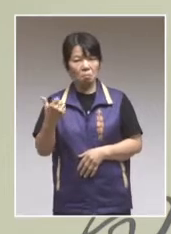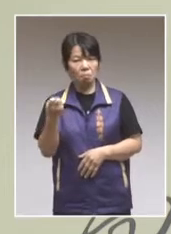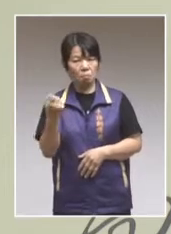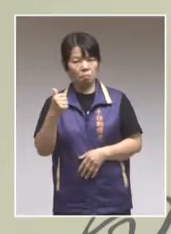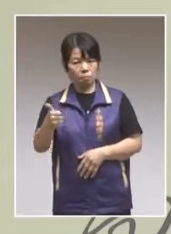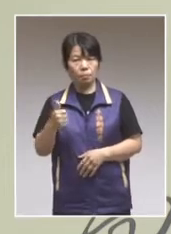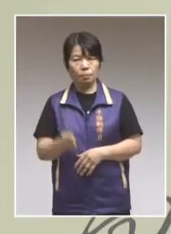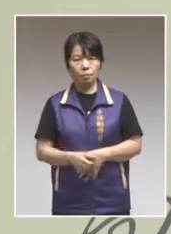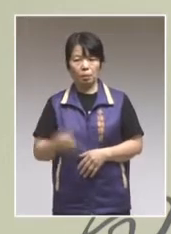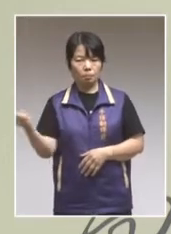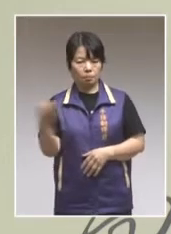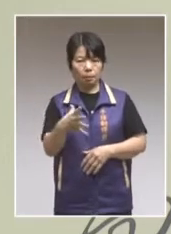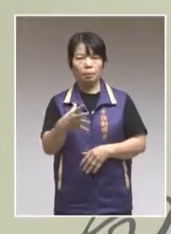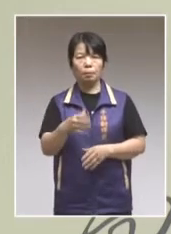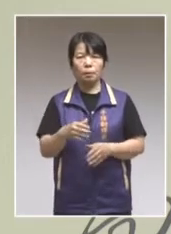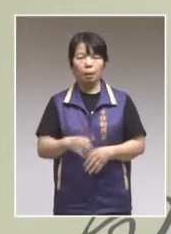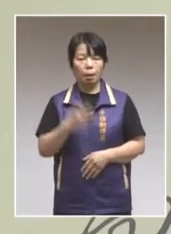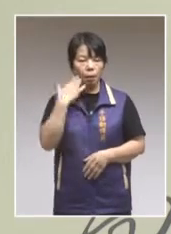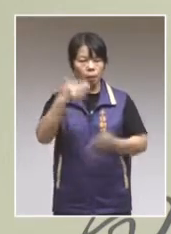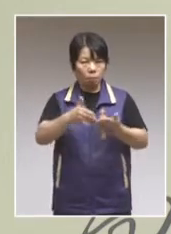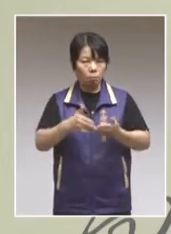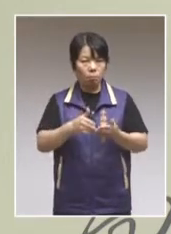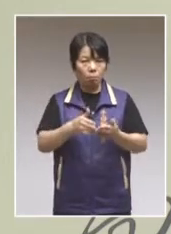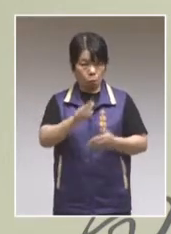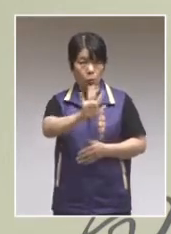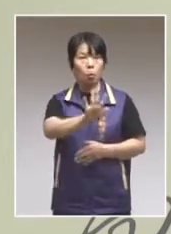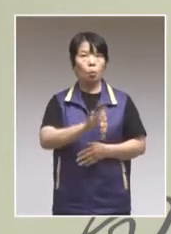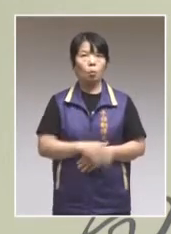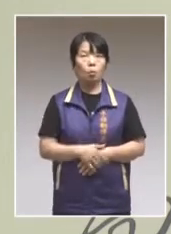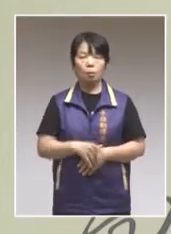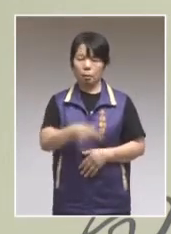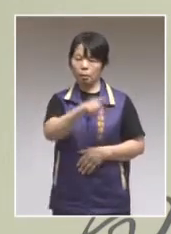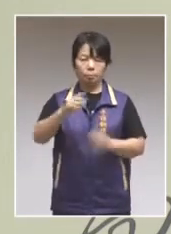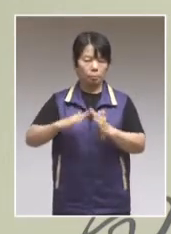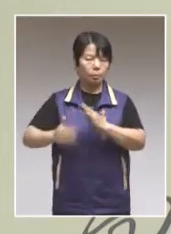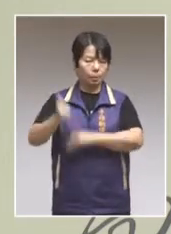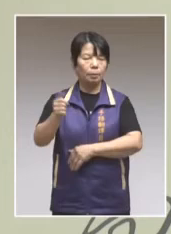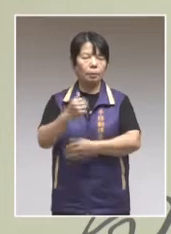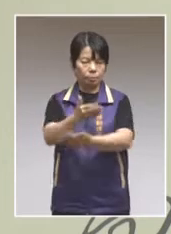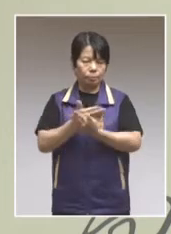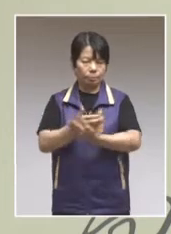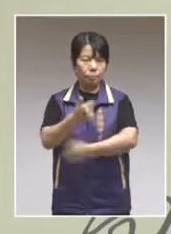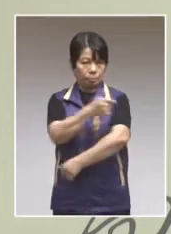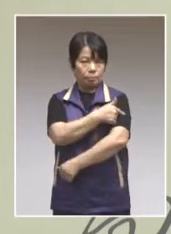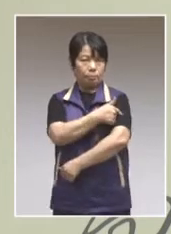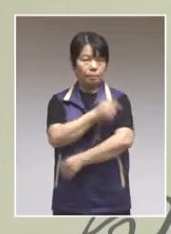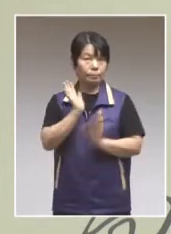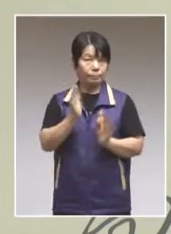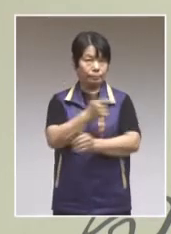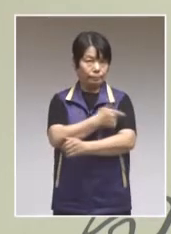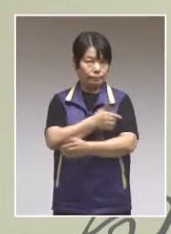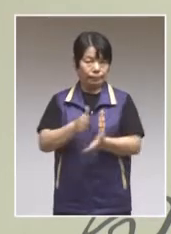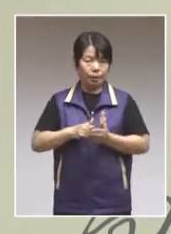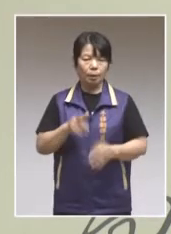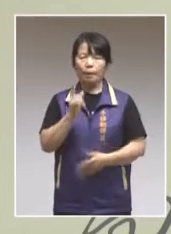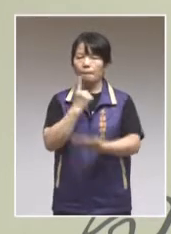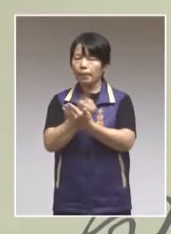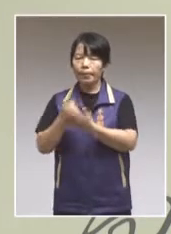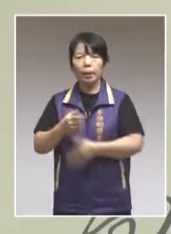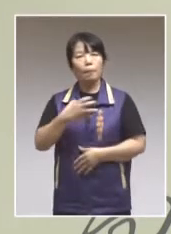我们就应该要接受这样子的一个疫苗接种啦。那当然每个人对于风险的评